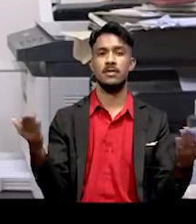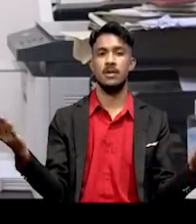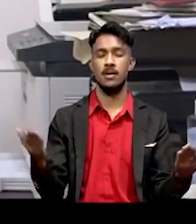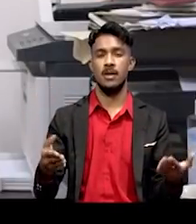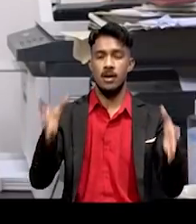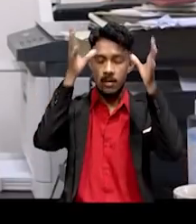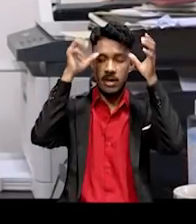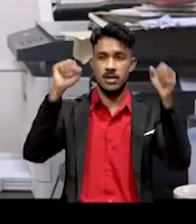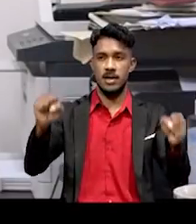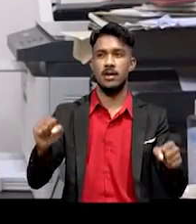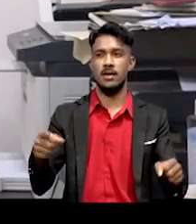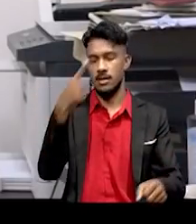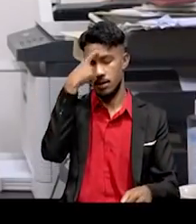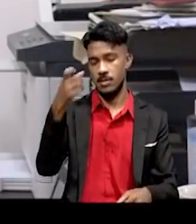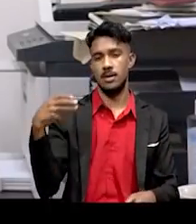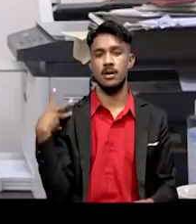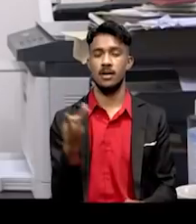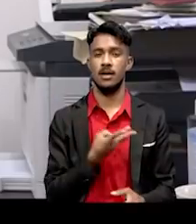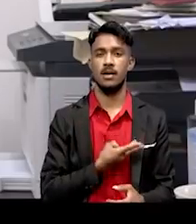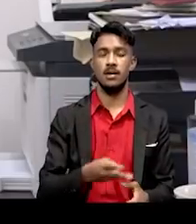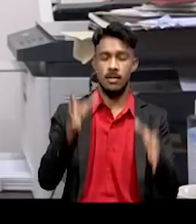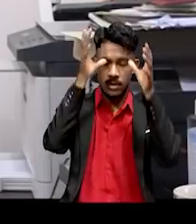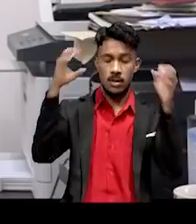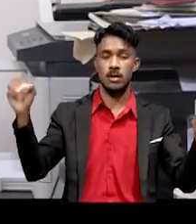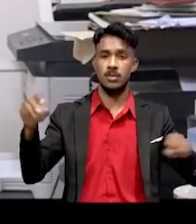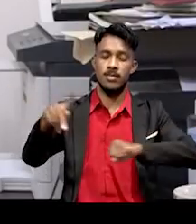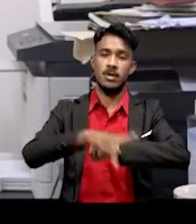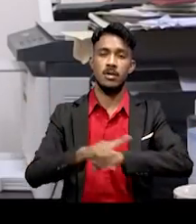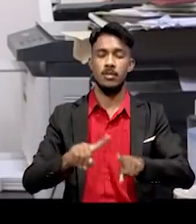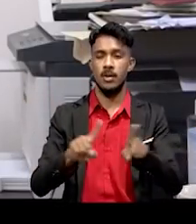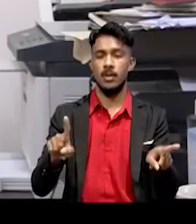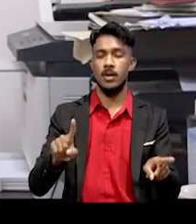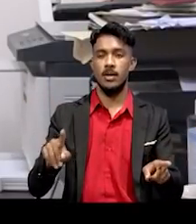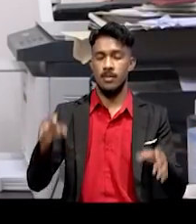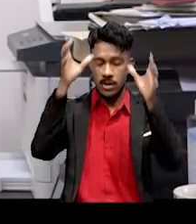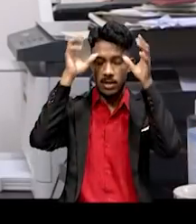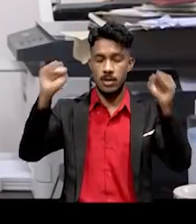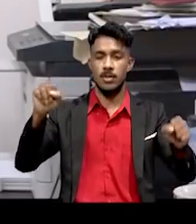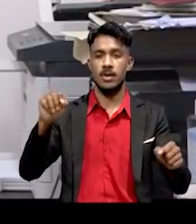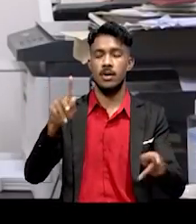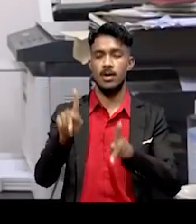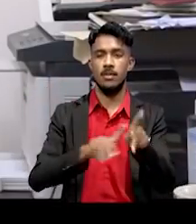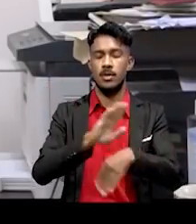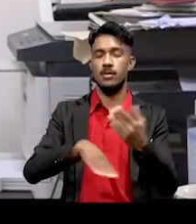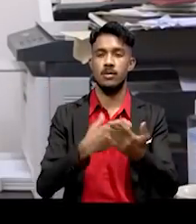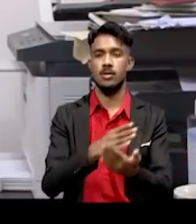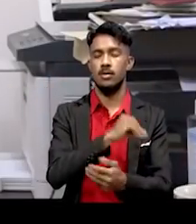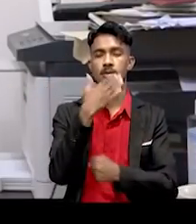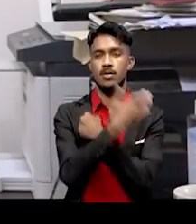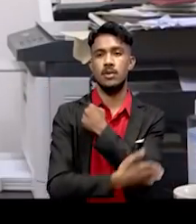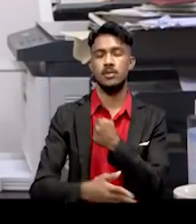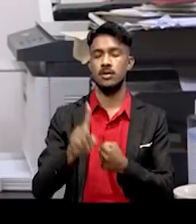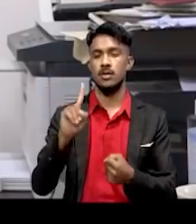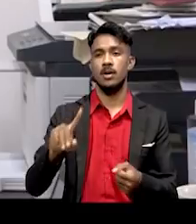ne tamba ita presidente laos ba ita ni partiru Itu presiden itu pak povo itu tomak, pak nasam itu tomak. Awar saya itu kesi meti na fadi itu ni